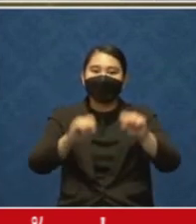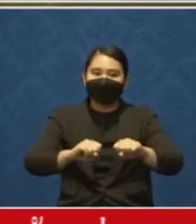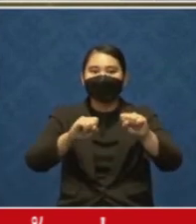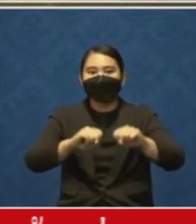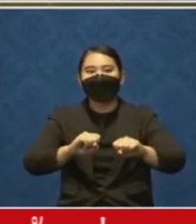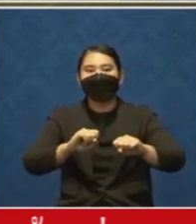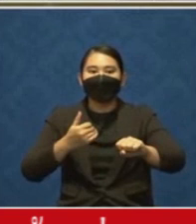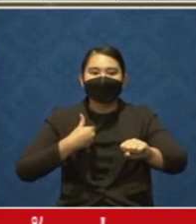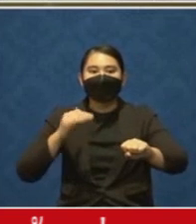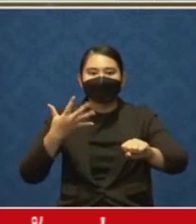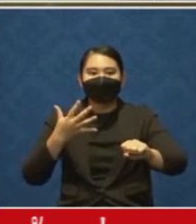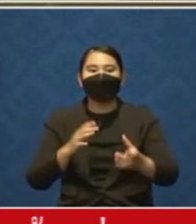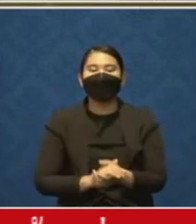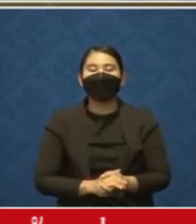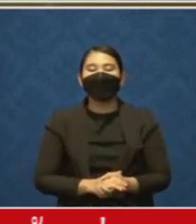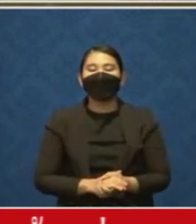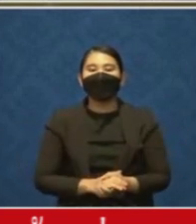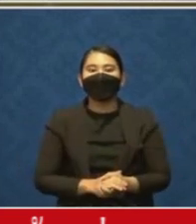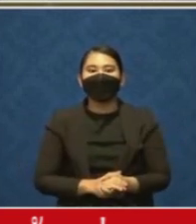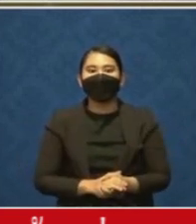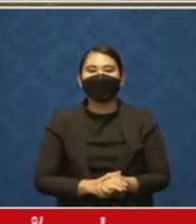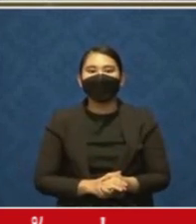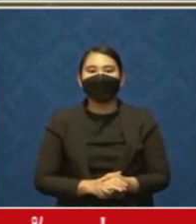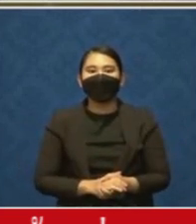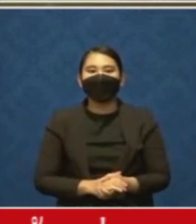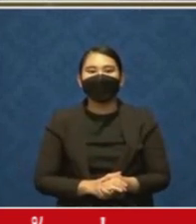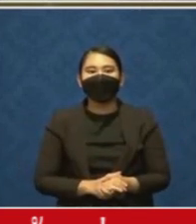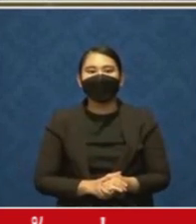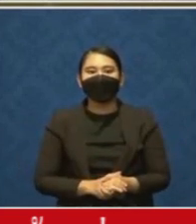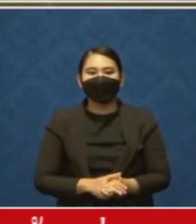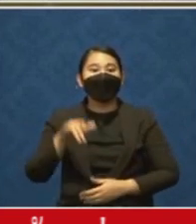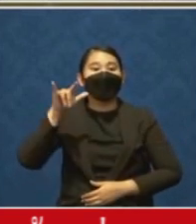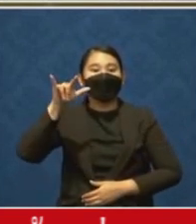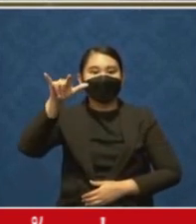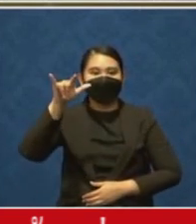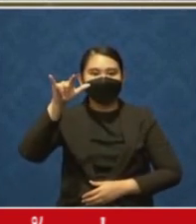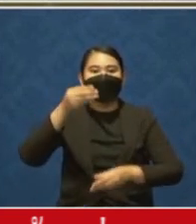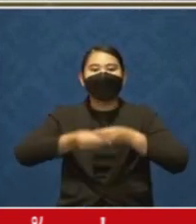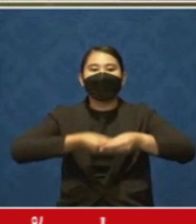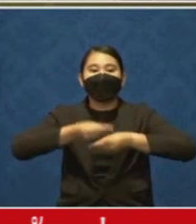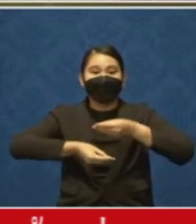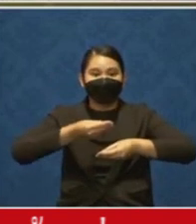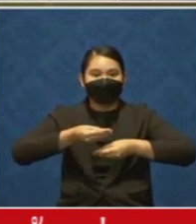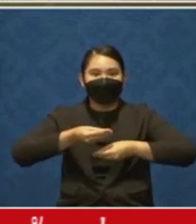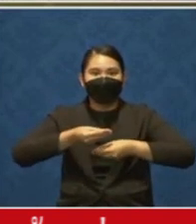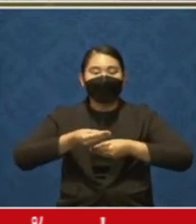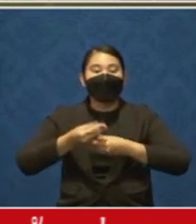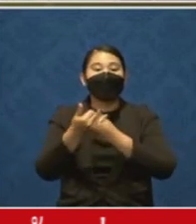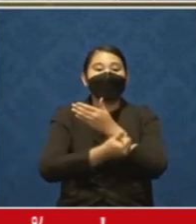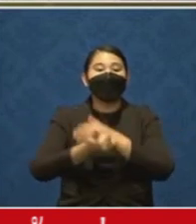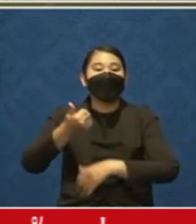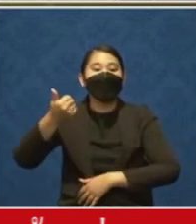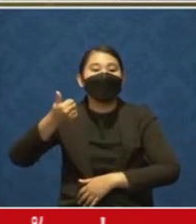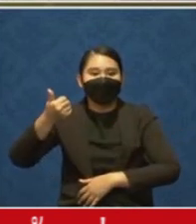แล้วเขาบอกอีกครับว่าส่วนมากนะครับการขายยุทโธปกรณ์เนี่ยให้กับประเ